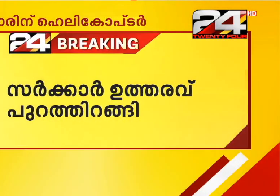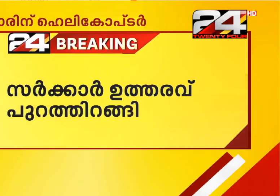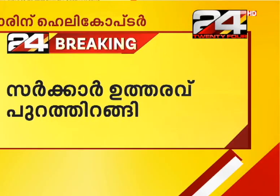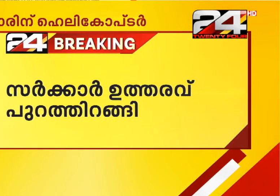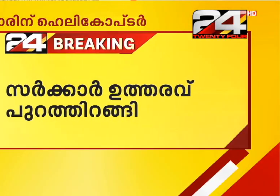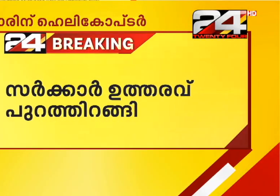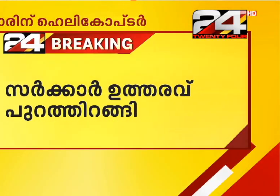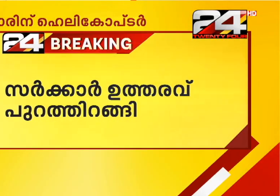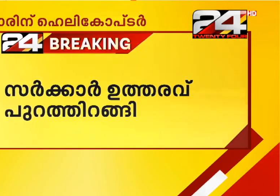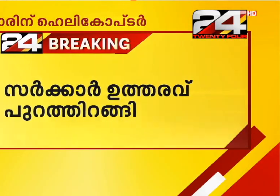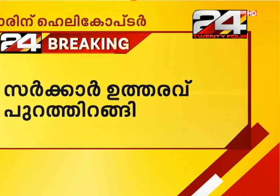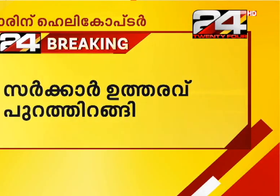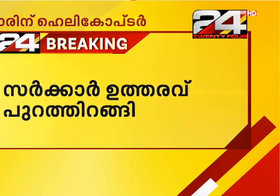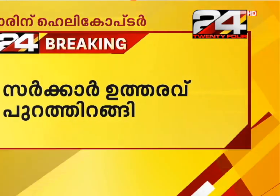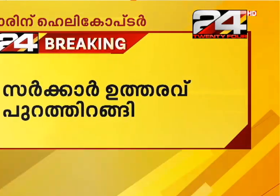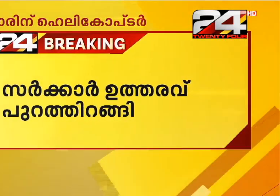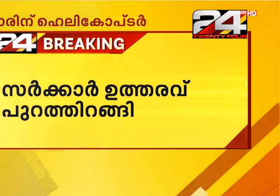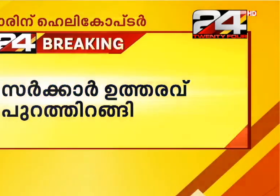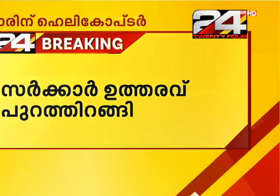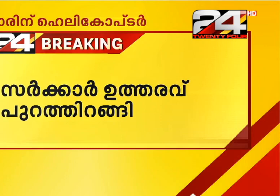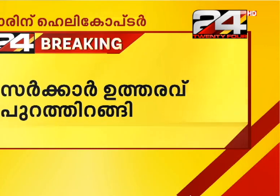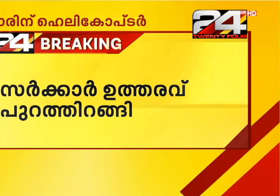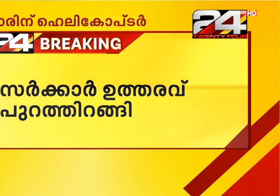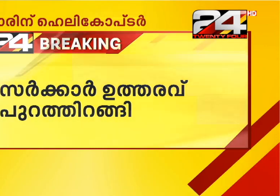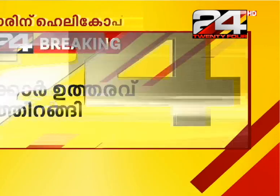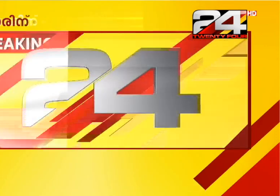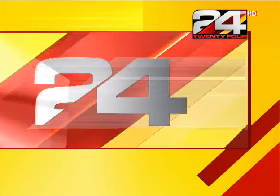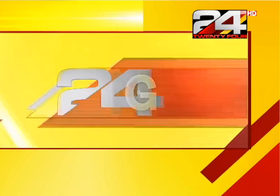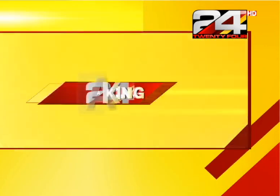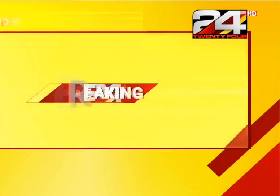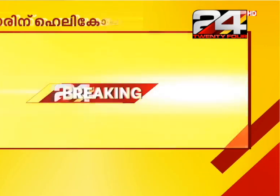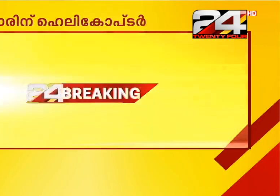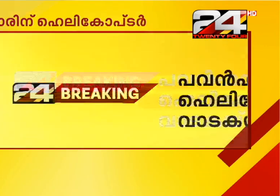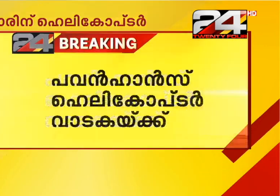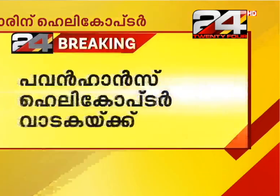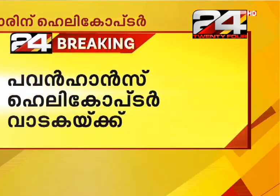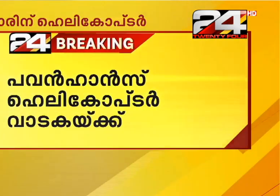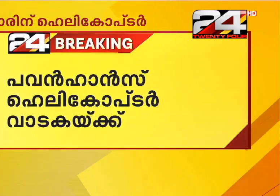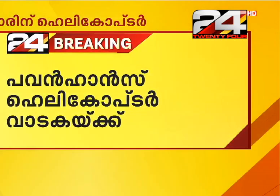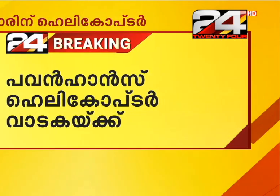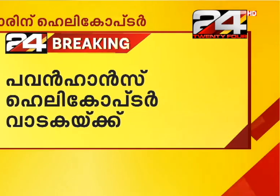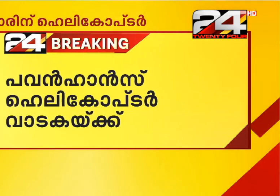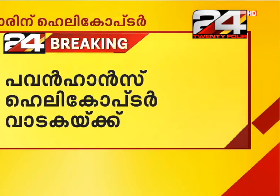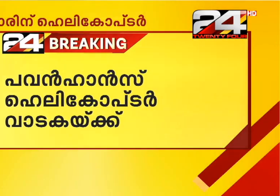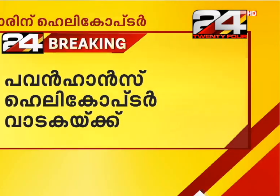വലിയ സാമ്പത്തിക പ്രതിസന്ധി കേരളം നേരിട്ടുകൊണ്ടിരിക്കുന്നു. കടുത്ത നിയന്ത്രണങ്ങൾ, വികസന പ്രവർത്തനങ്ങൾക്ക് പോലും കടുത്ത നിയന്ത്രണങ്ങൾ